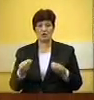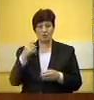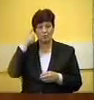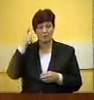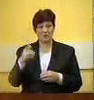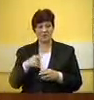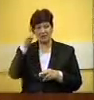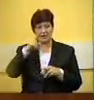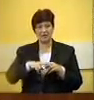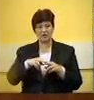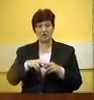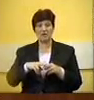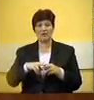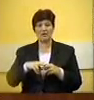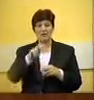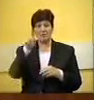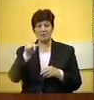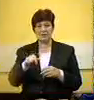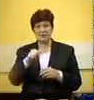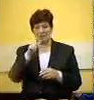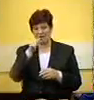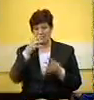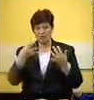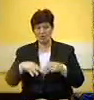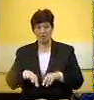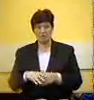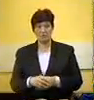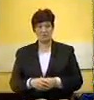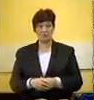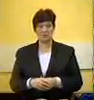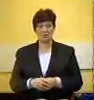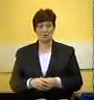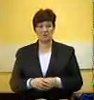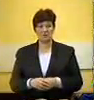podrazumeva rešavanje pitanja vodoprivrede. Hvala. Ja se zahvaljujem.